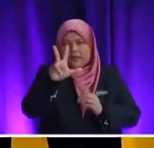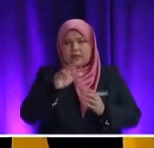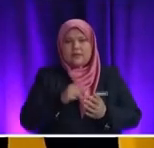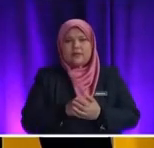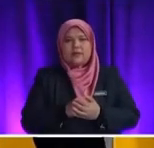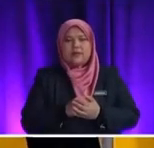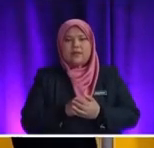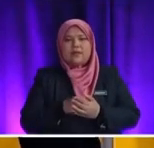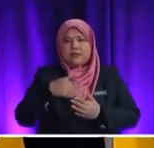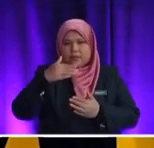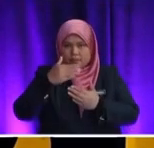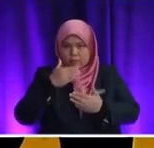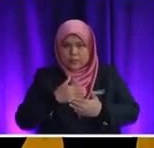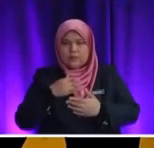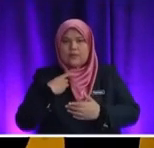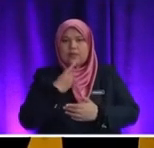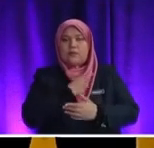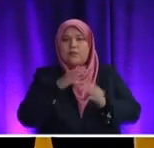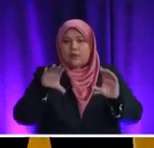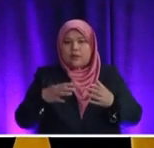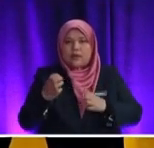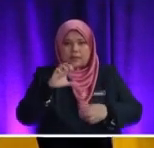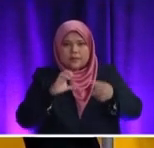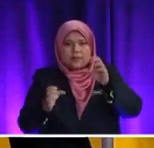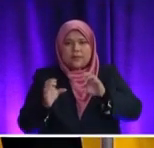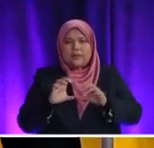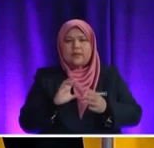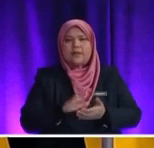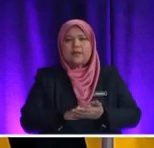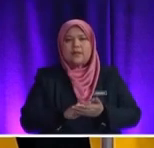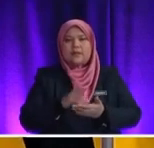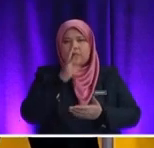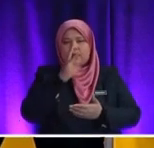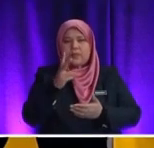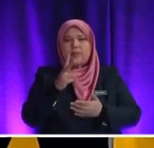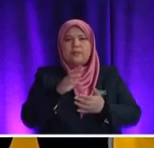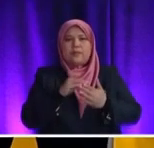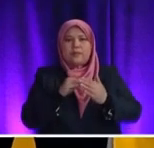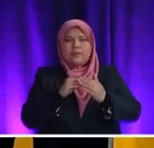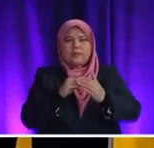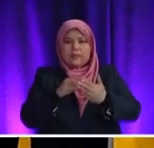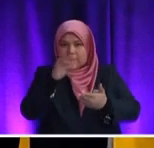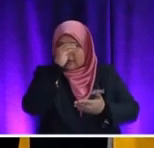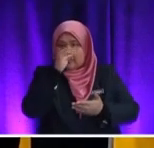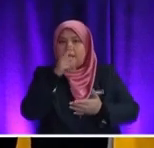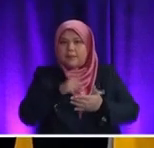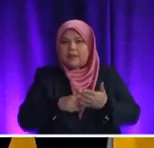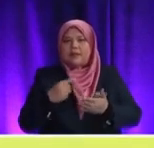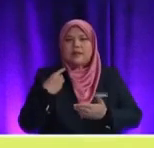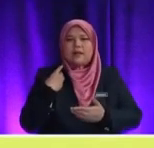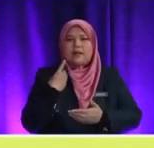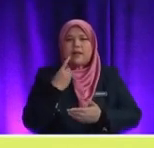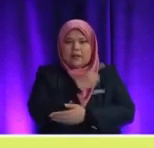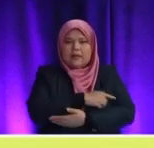Sebelum kita mulai ke eksperimen ini yuk kita tengok dulu kepada standard pembelajaran bagi yang yang ketiga ini adalah